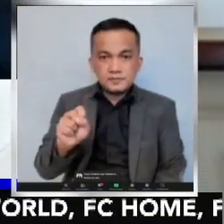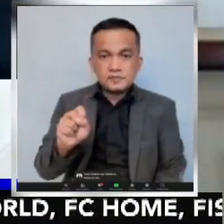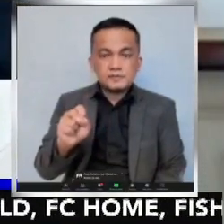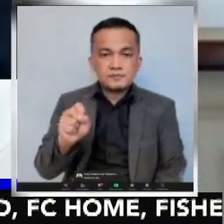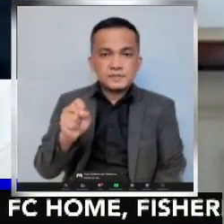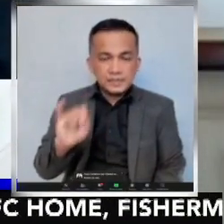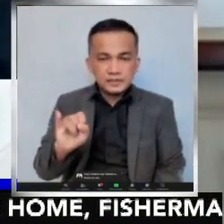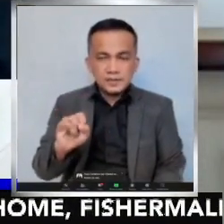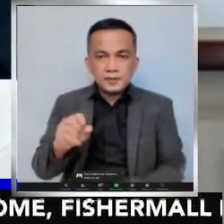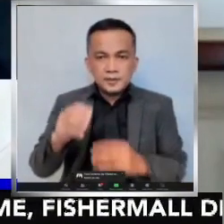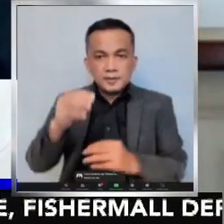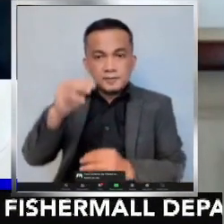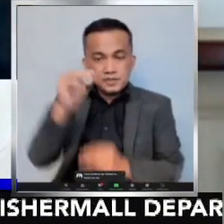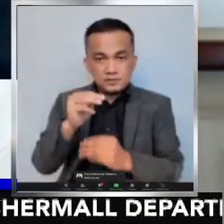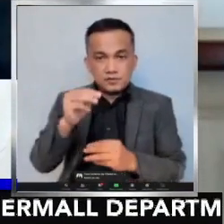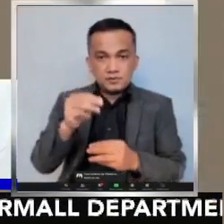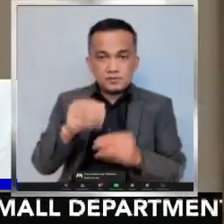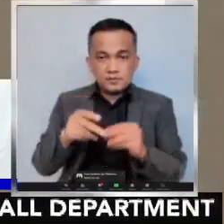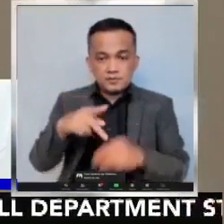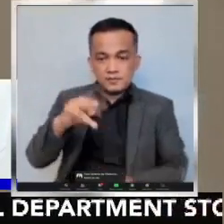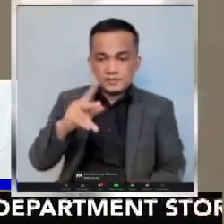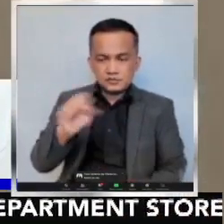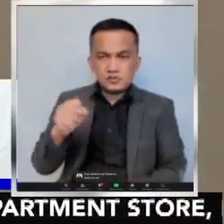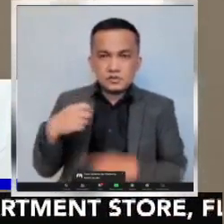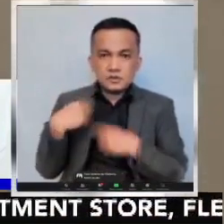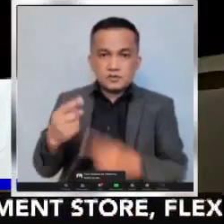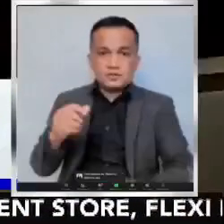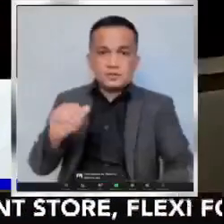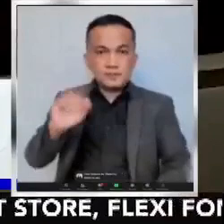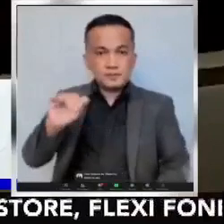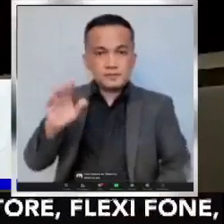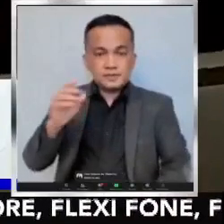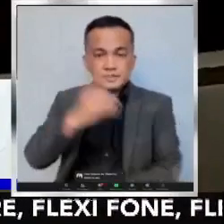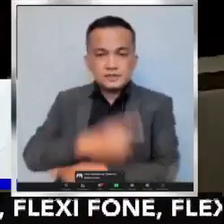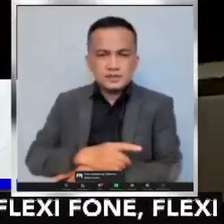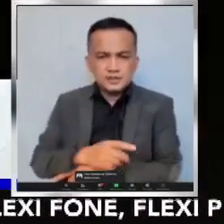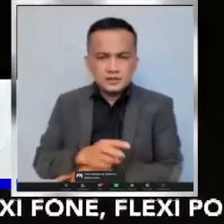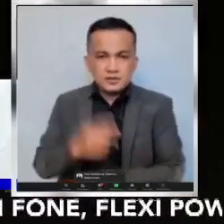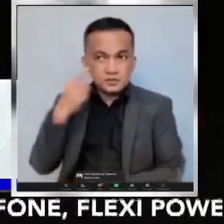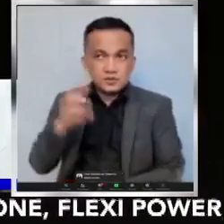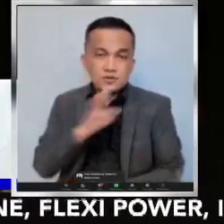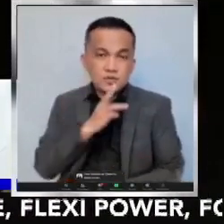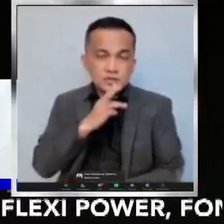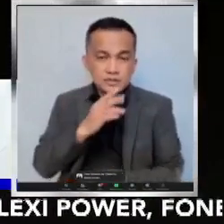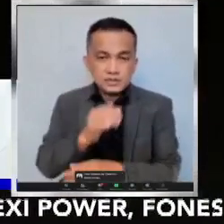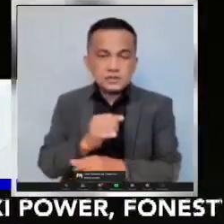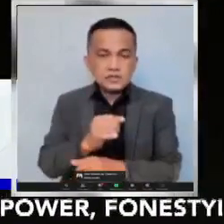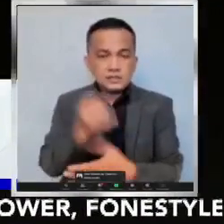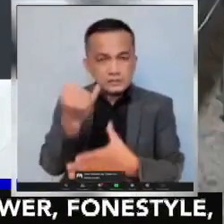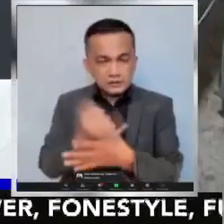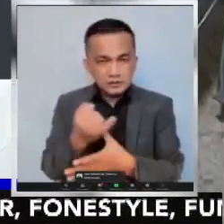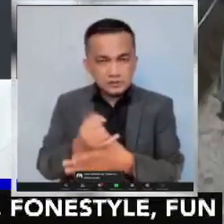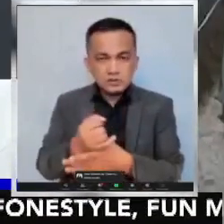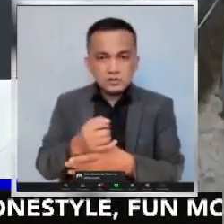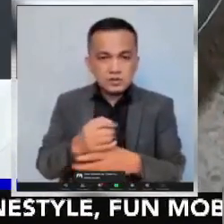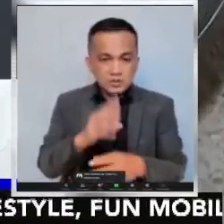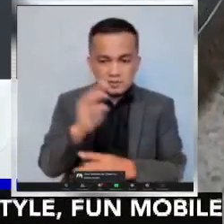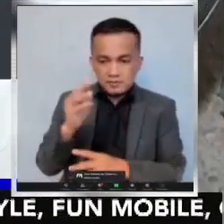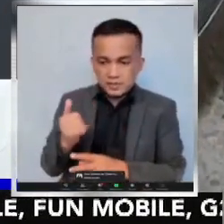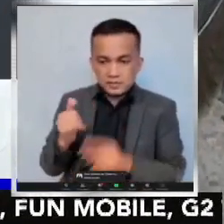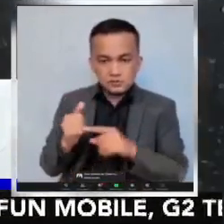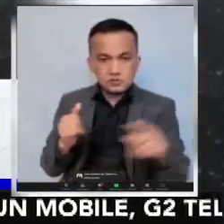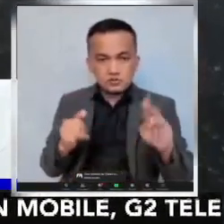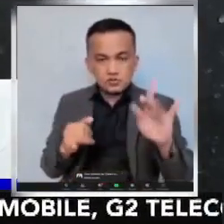pressure for more than 15 days. Para yan sa water interruption nitong Mayo hanggang Hulyo sa mga customer sa bahagi ng Las